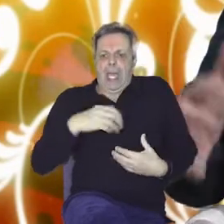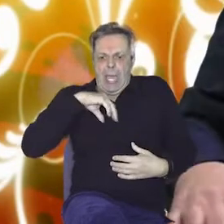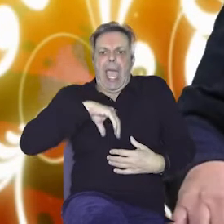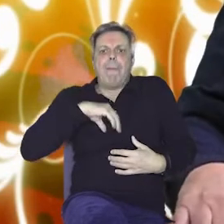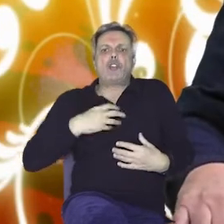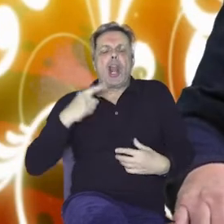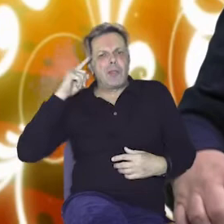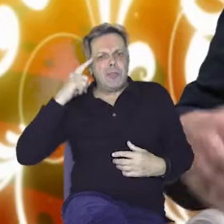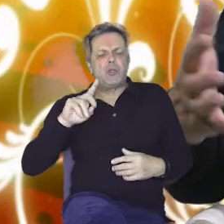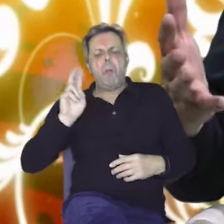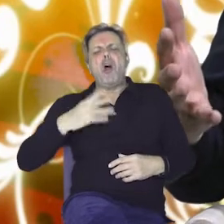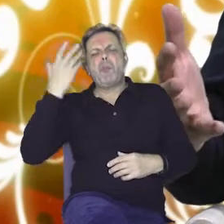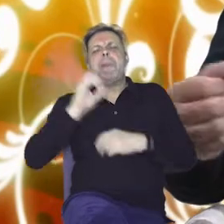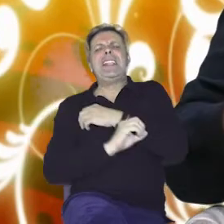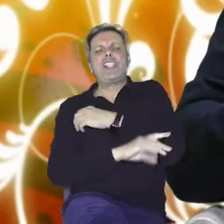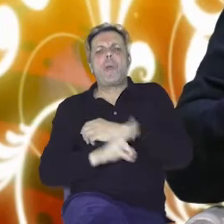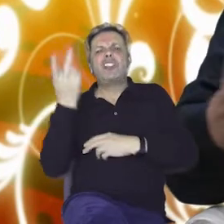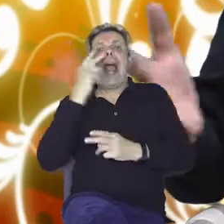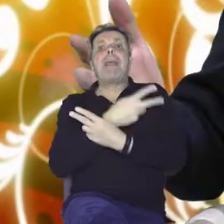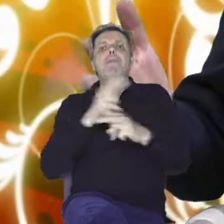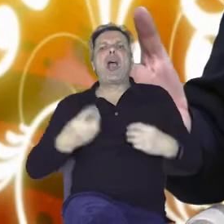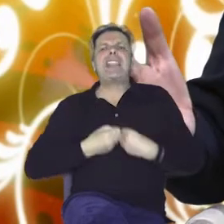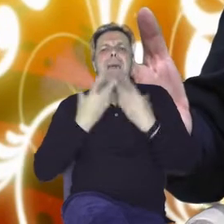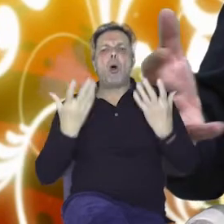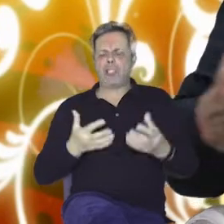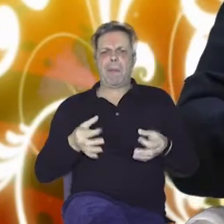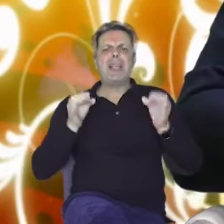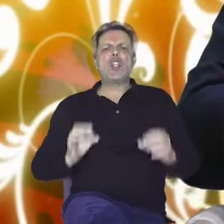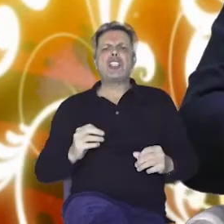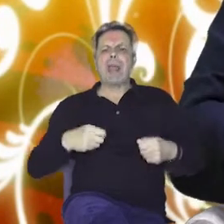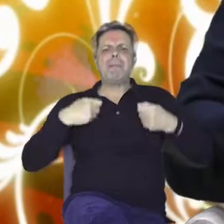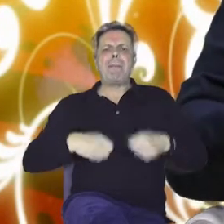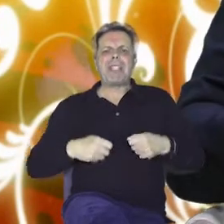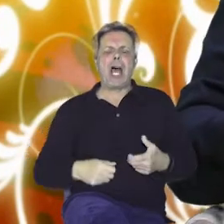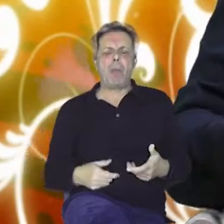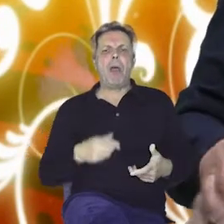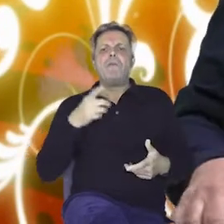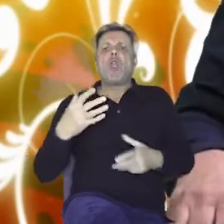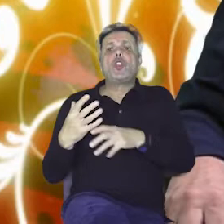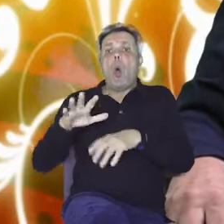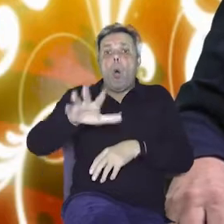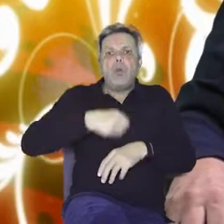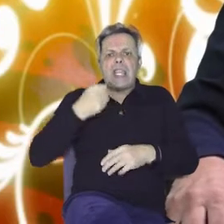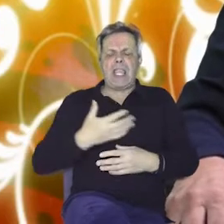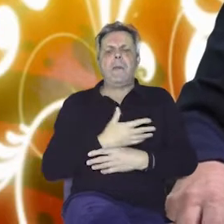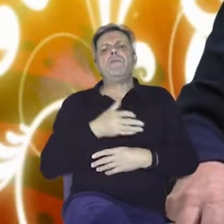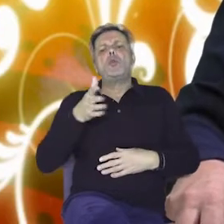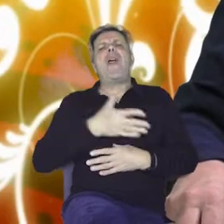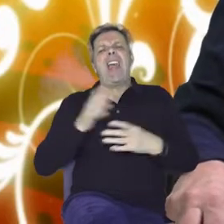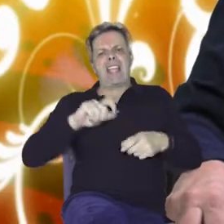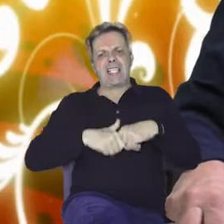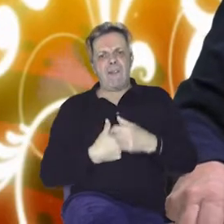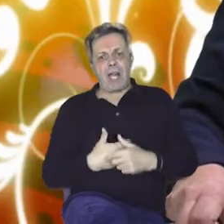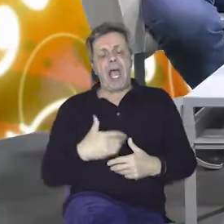biti siromašni, ali bogati emocijama, socijalnim kapitalom. I to ponijeti je velika stvar. A onda kasnije nas